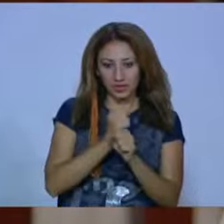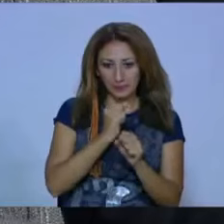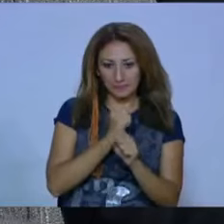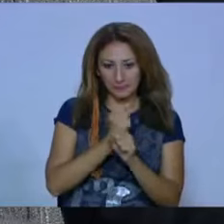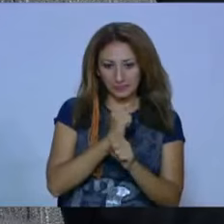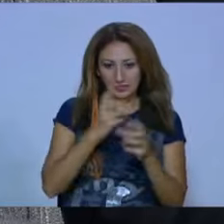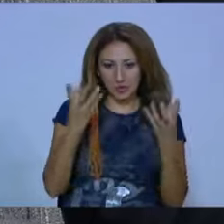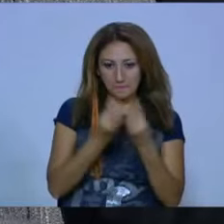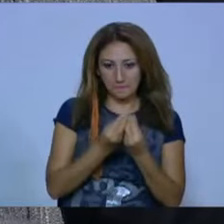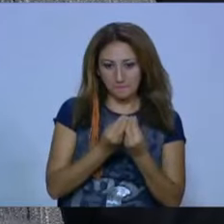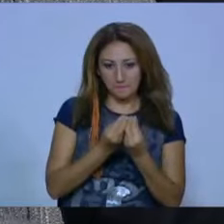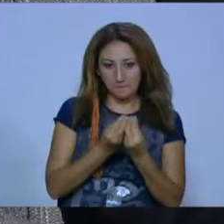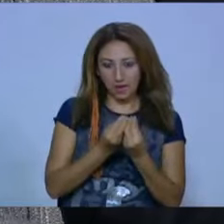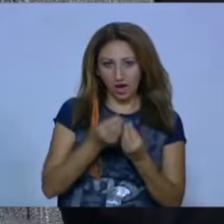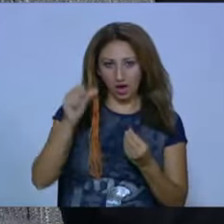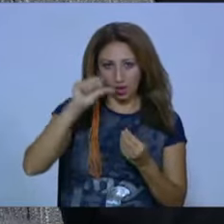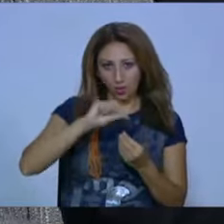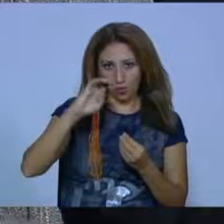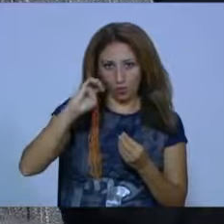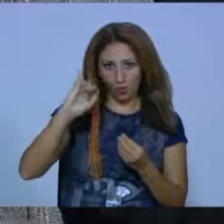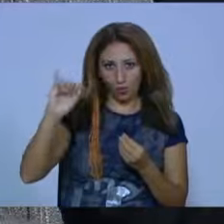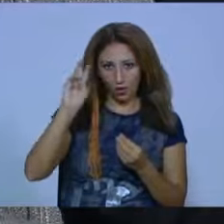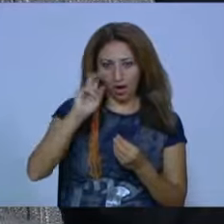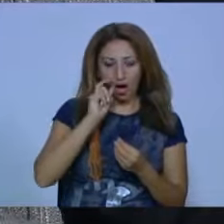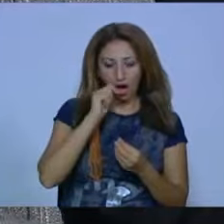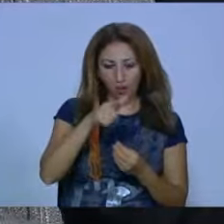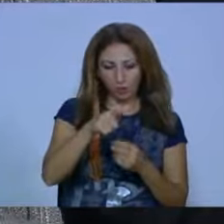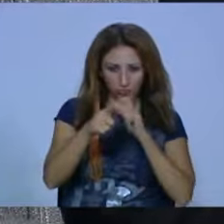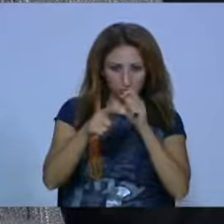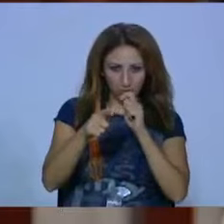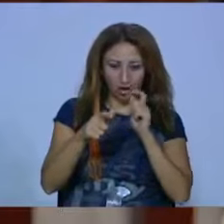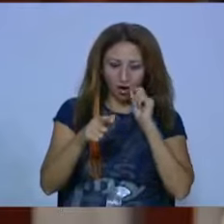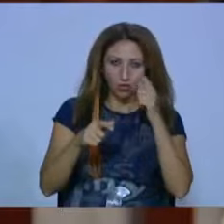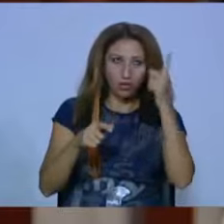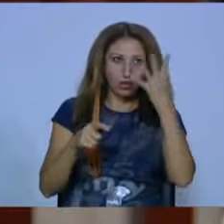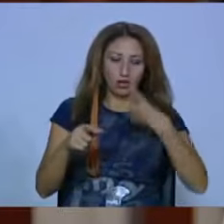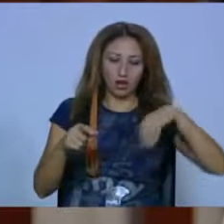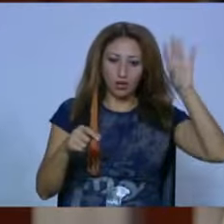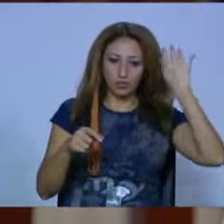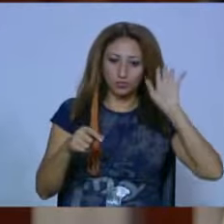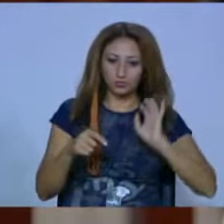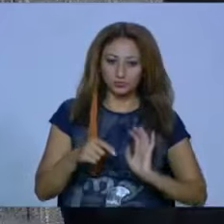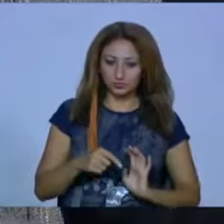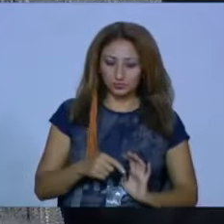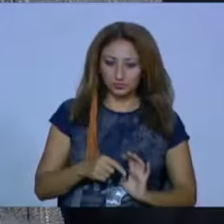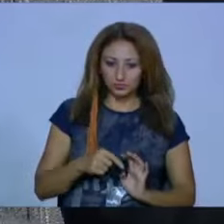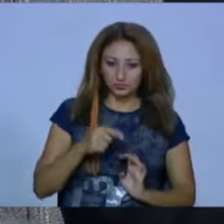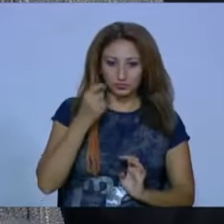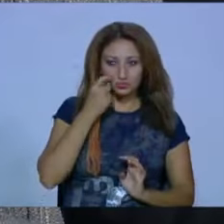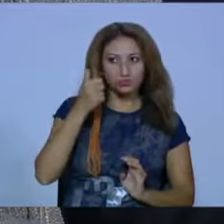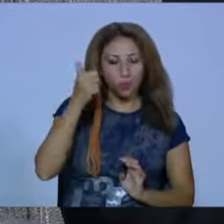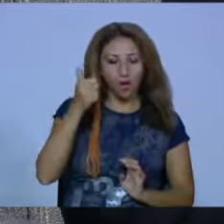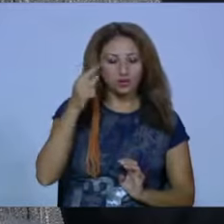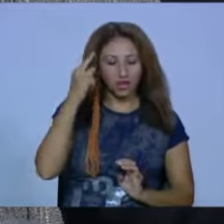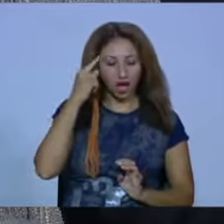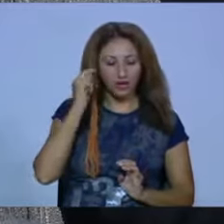سمير ولي الدين طبعًا. ده الفنان الكبير طبعًا. ابويا طبعًا. كان الله يرحمه الاستاذ بابا يحبه جدا طبعًا. وكان انسان عظيم